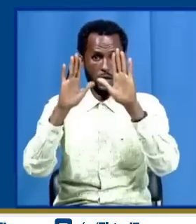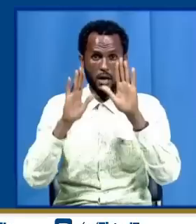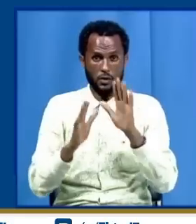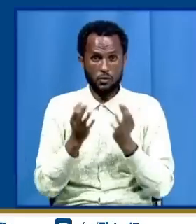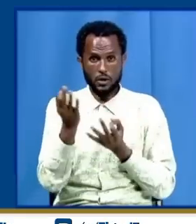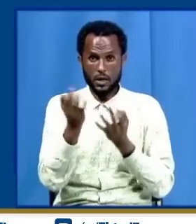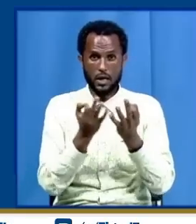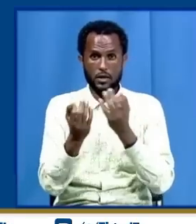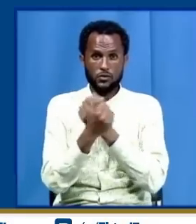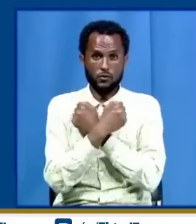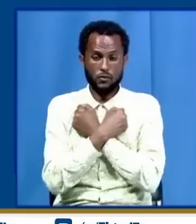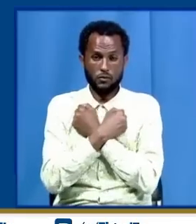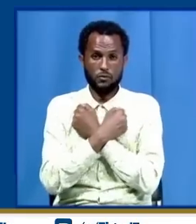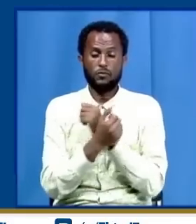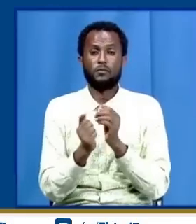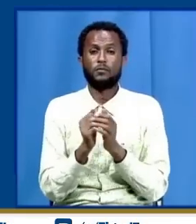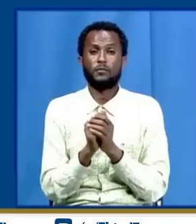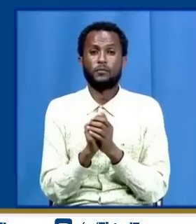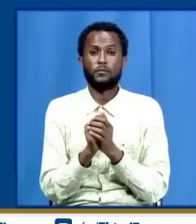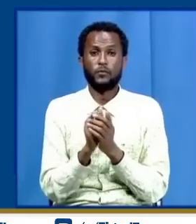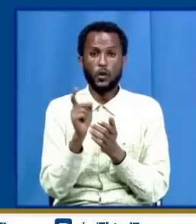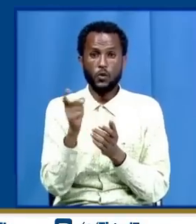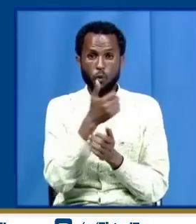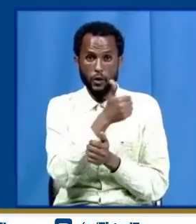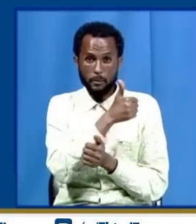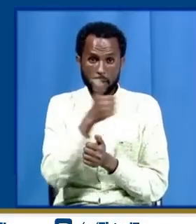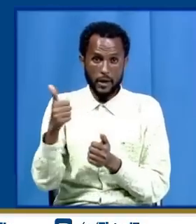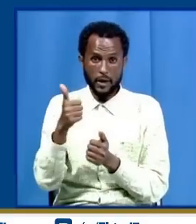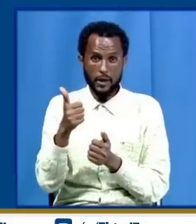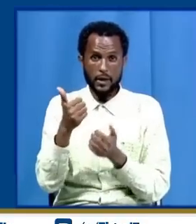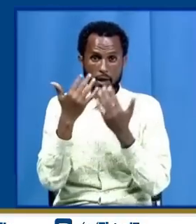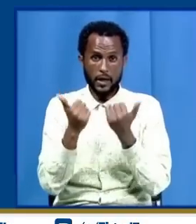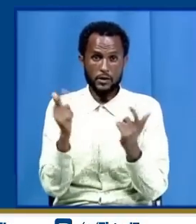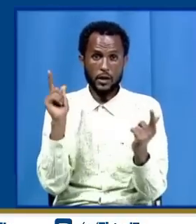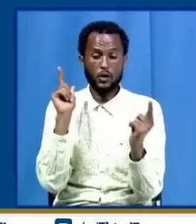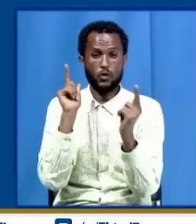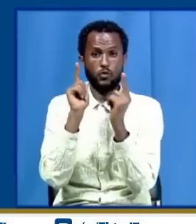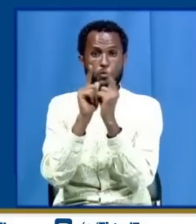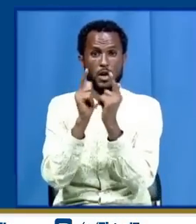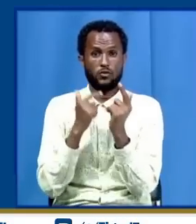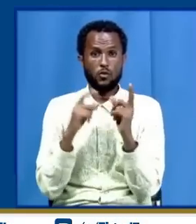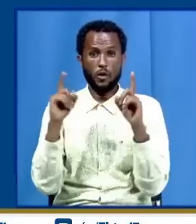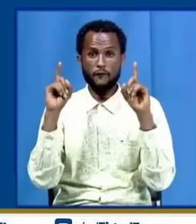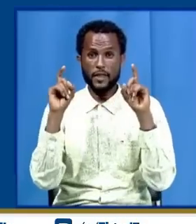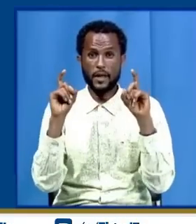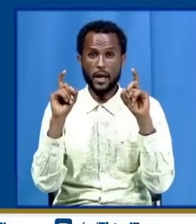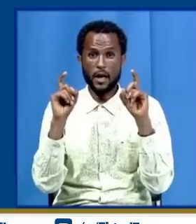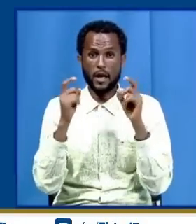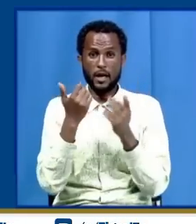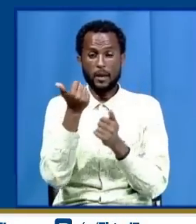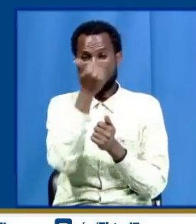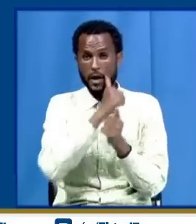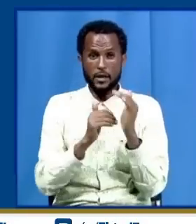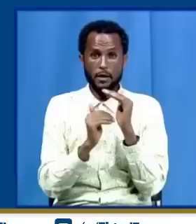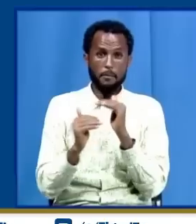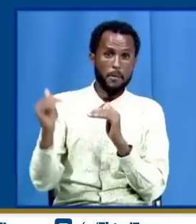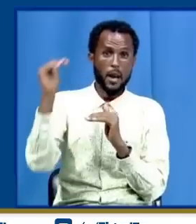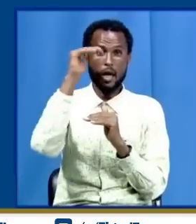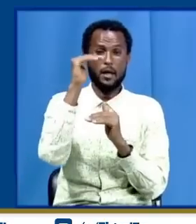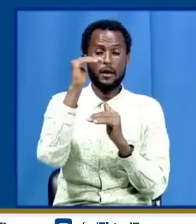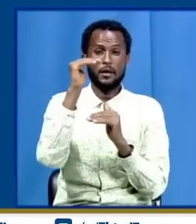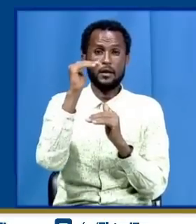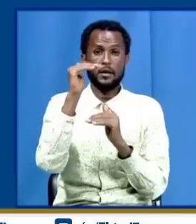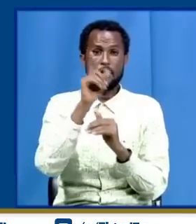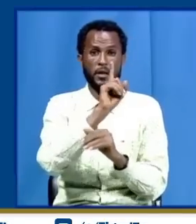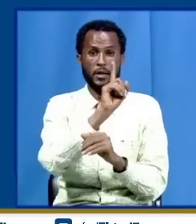ክገልጽ ይደሊ። ይኹን እምበር ሕዚ ገጢሙና ዘሎ ፈተና ካብ ማንም ግዜ ንላዕሊ